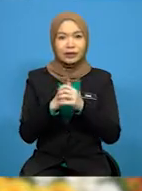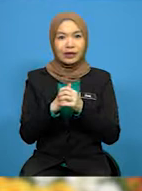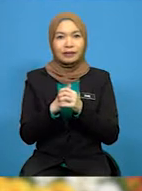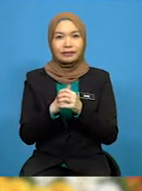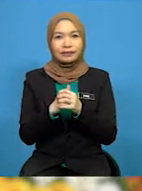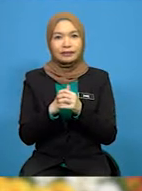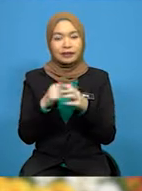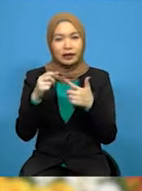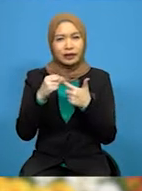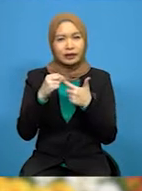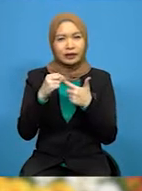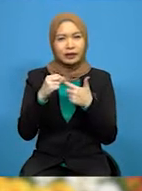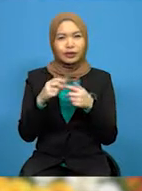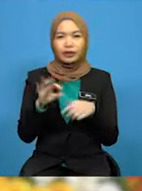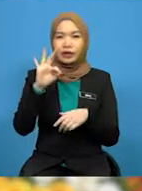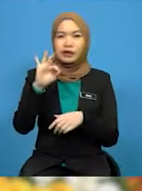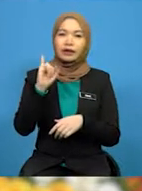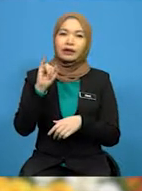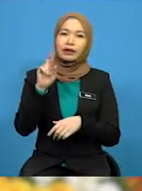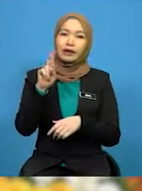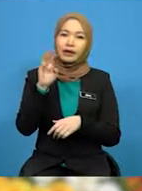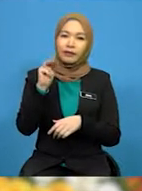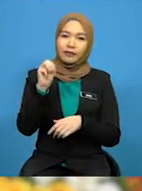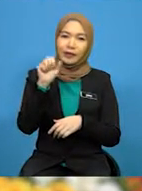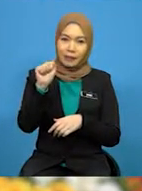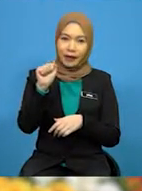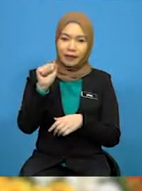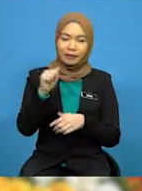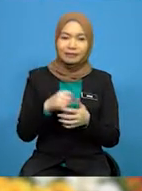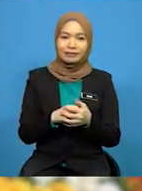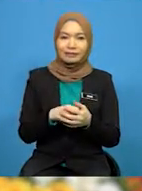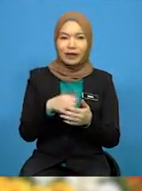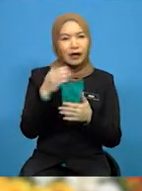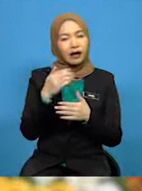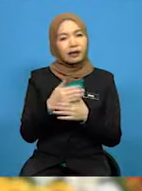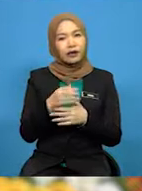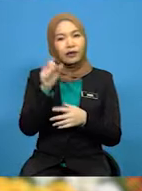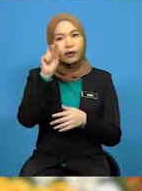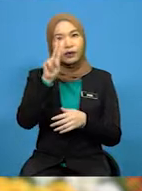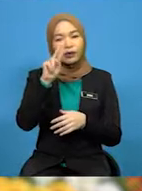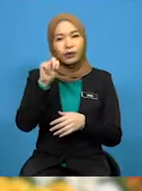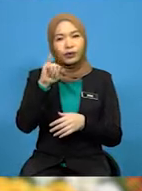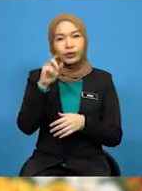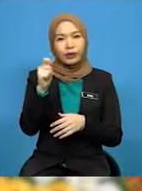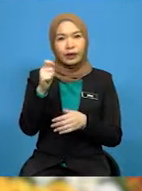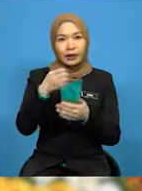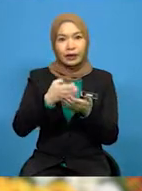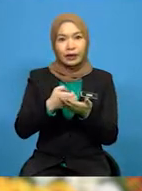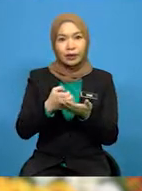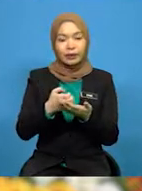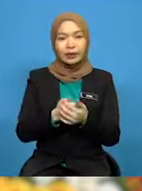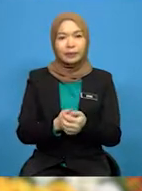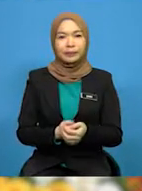kedua pula adalah firma, iaitu organisasi atau unit ekonomi yang menggunakan faktor pengeluaran untuk menghasilkan barang dan